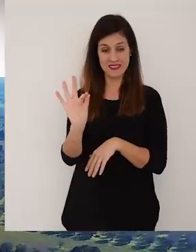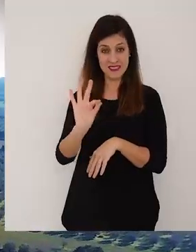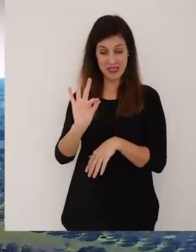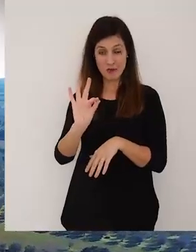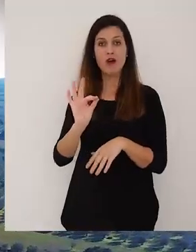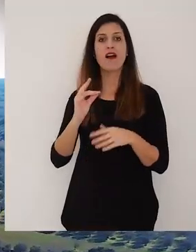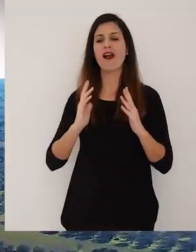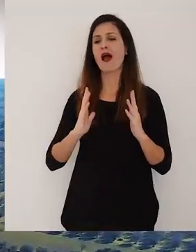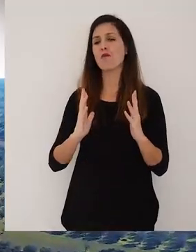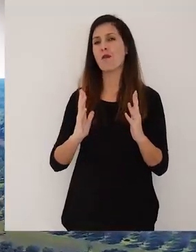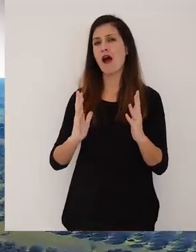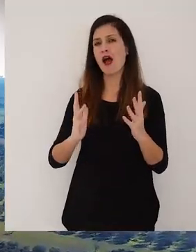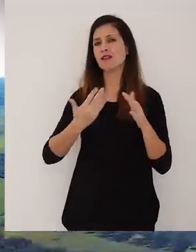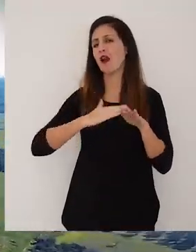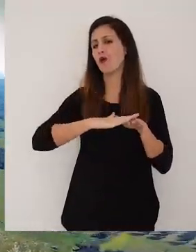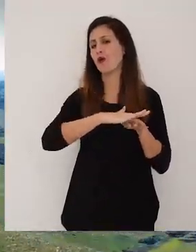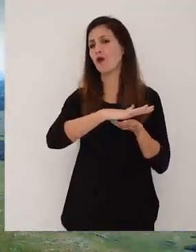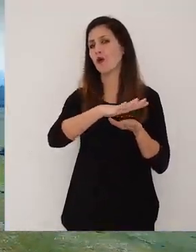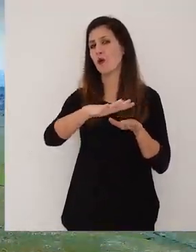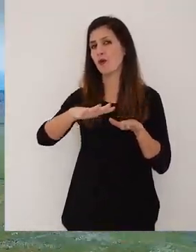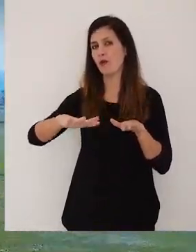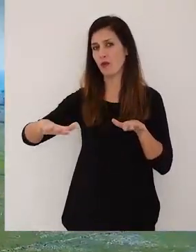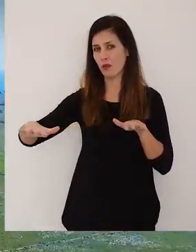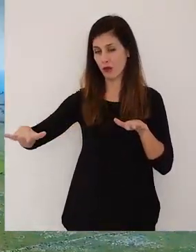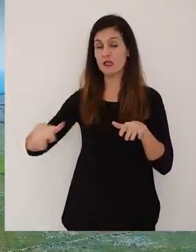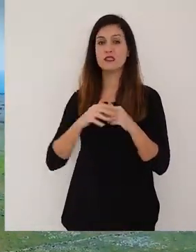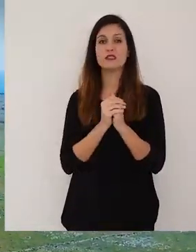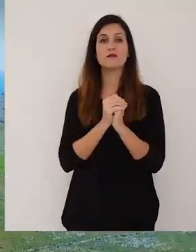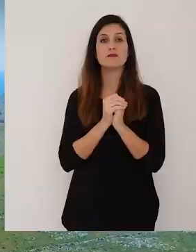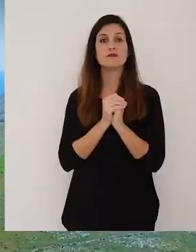caratterizzato dalla magnifica campagna che si estende intorno al borgo cittadino.